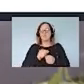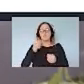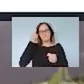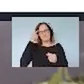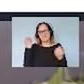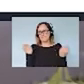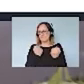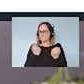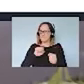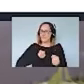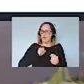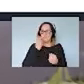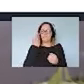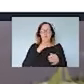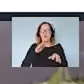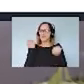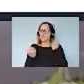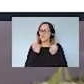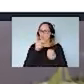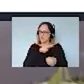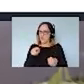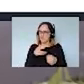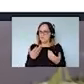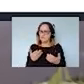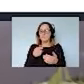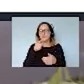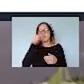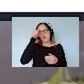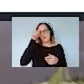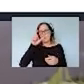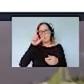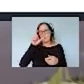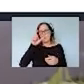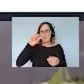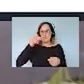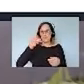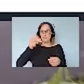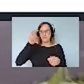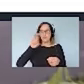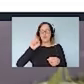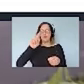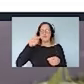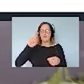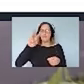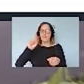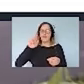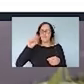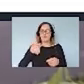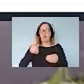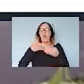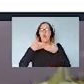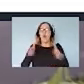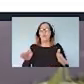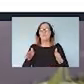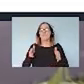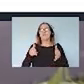fascynująca, która się najczęściej wydaje nam bardzo trudna rzecz. To jest coś, co nazywamy open hardware, czyli otwarty